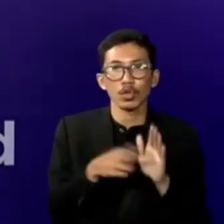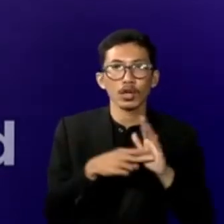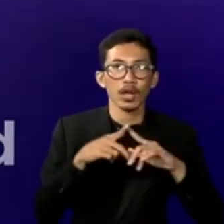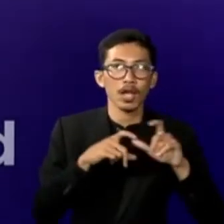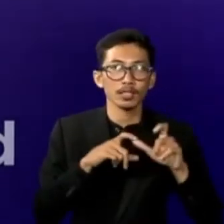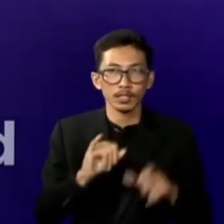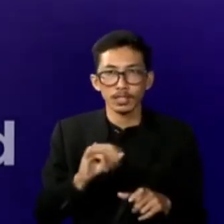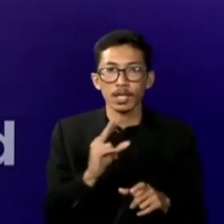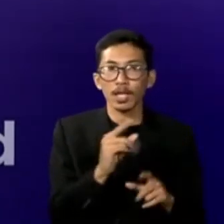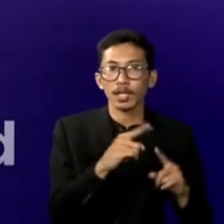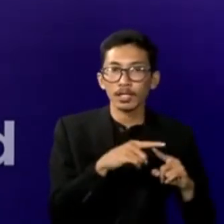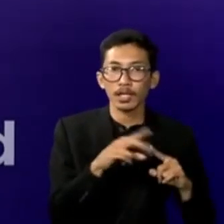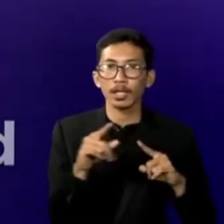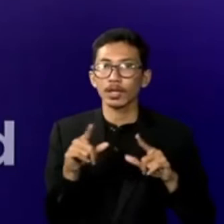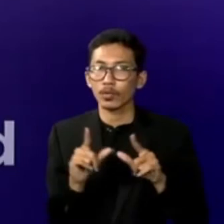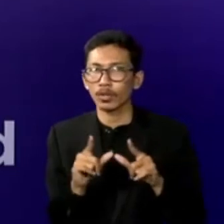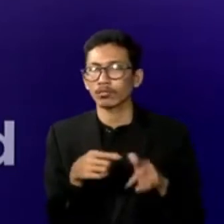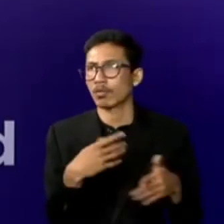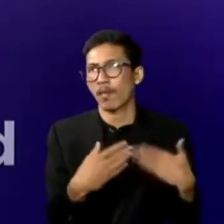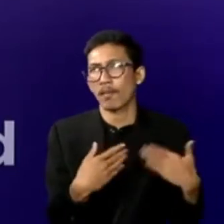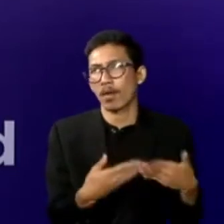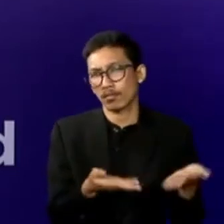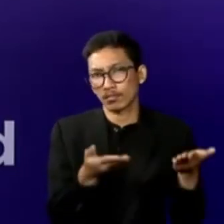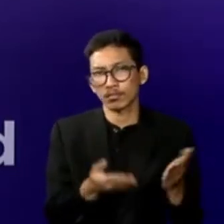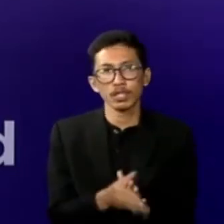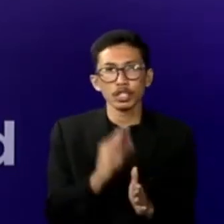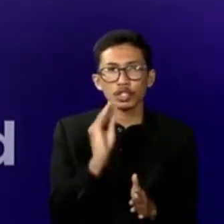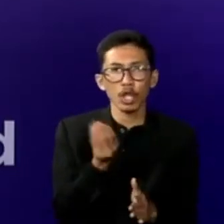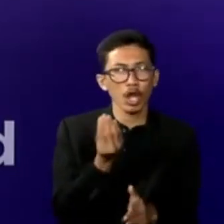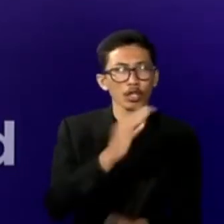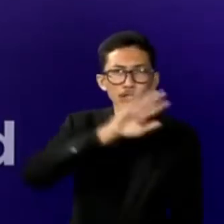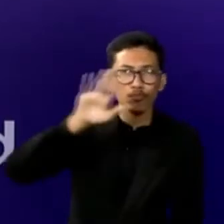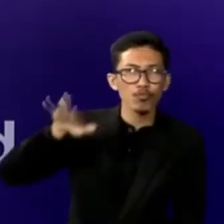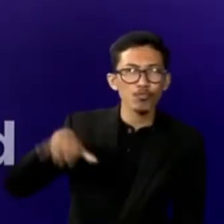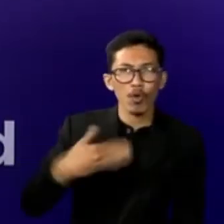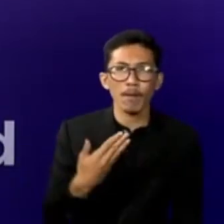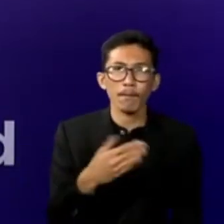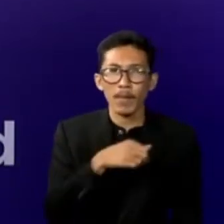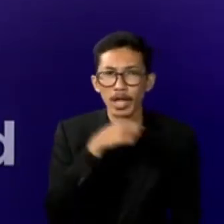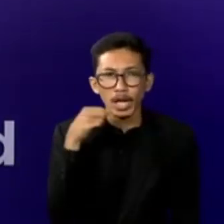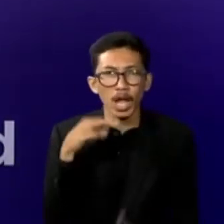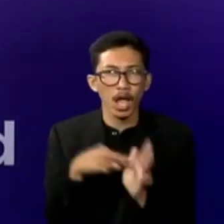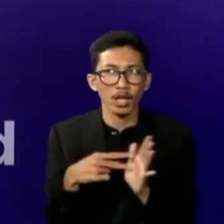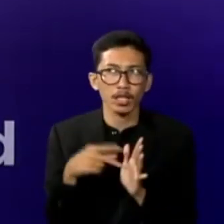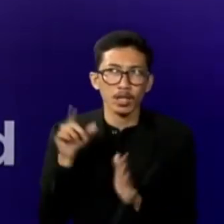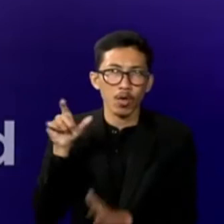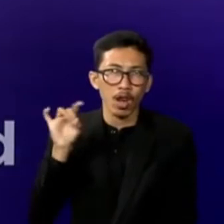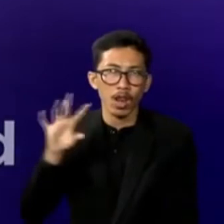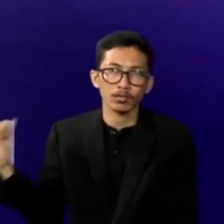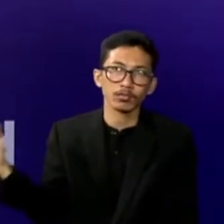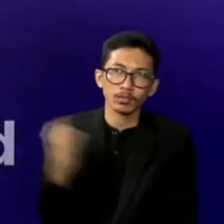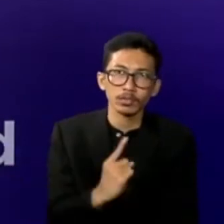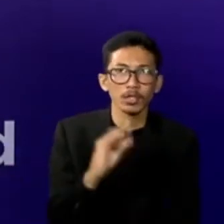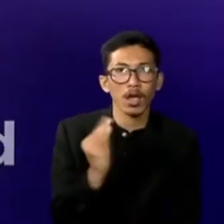jadi tidak semua Jakarta itu terus di merah kan berarti kan kalau dimerahkan orang semua tidak boleh ke Jakarta Nah